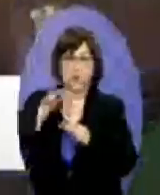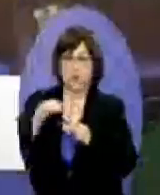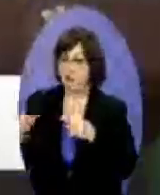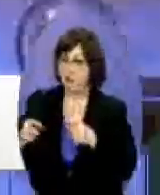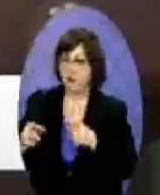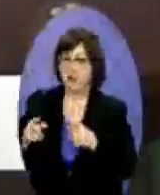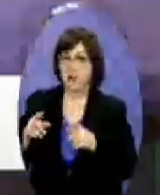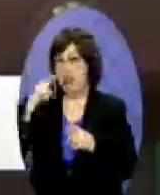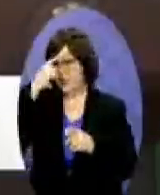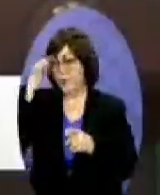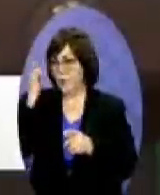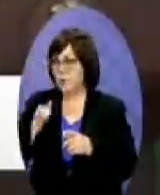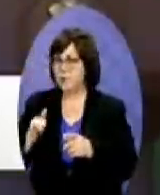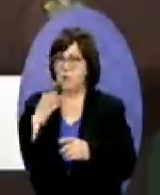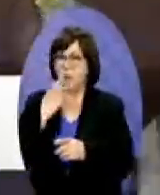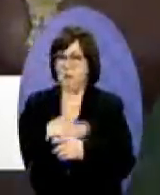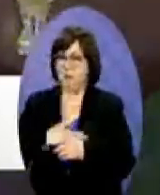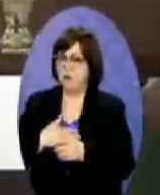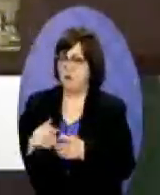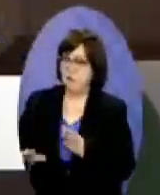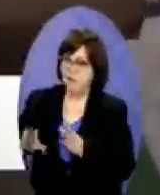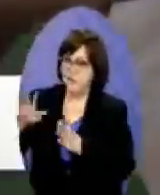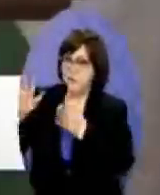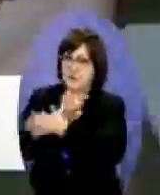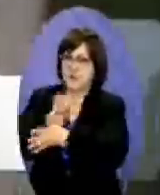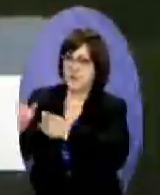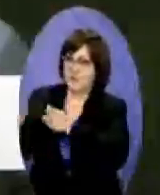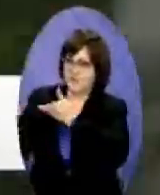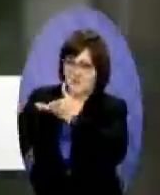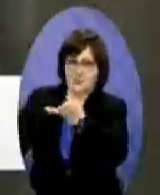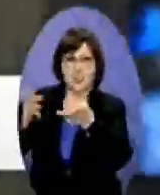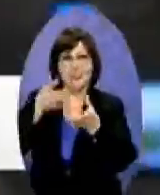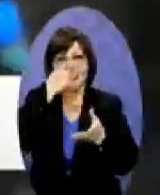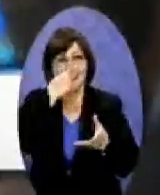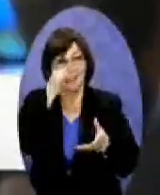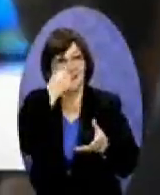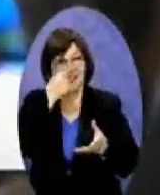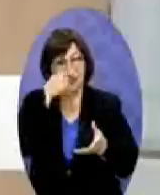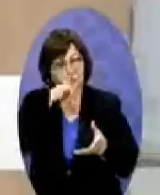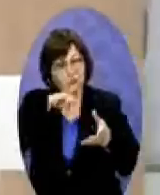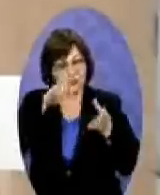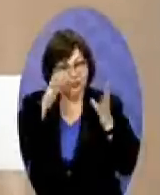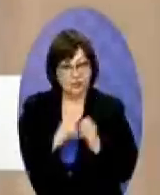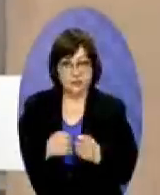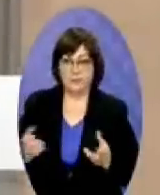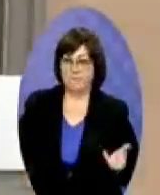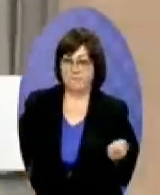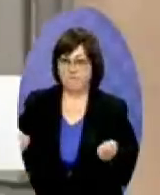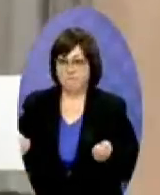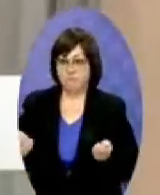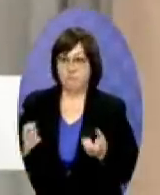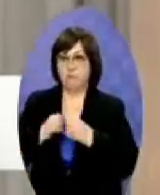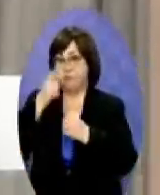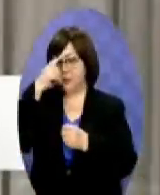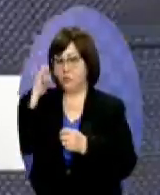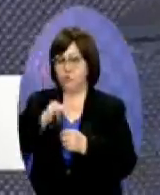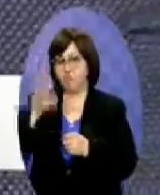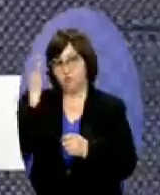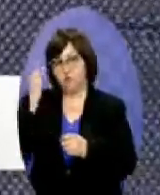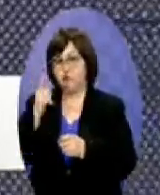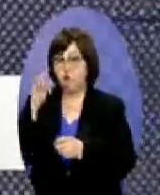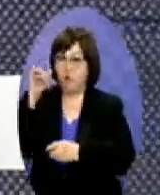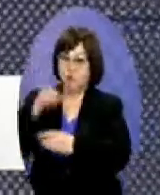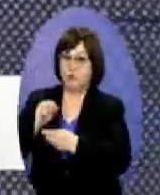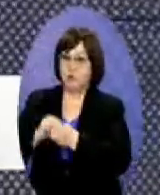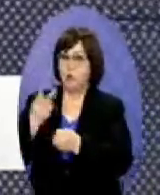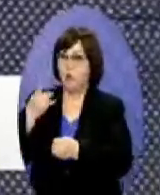эдийн засагтай энэтхэг хөгжиж байгаа том эдийн засаг Хятад руу чиглүүлж байна. За энэтхэгт ойрын 2 жилд орох хөрөнгө оруулалт нь аль аль талдаа үр